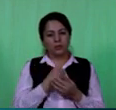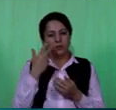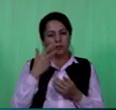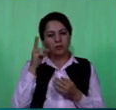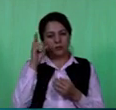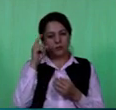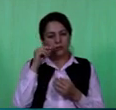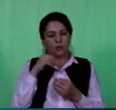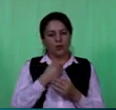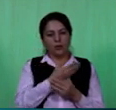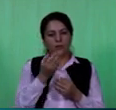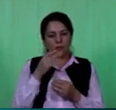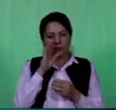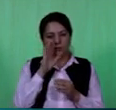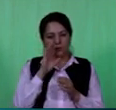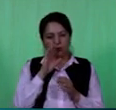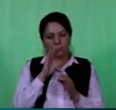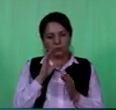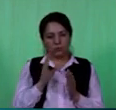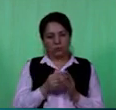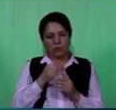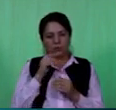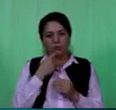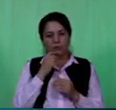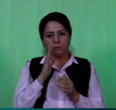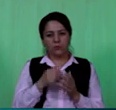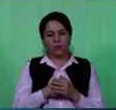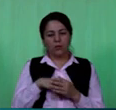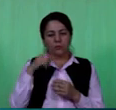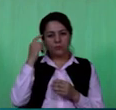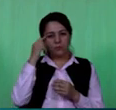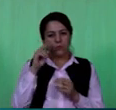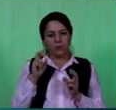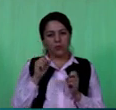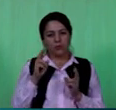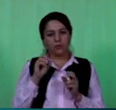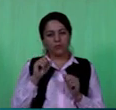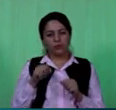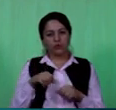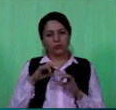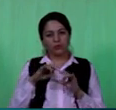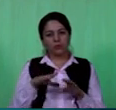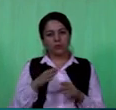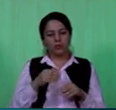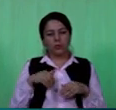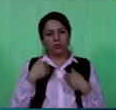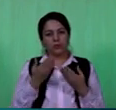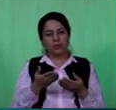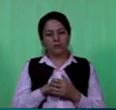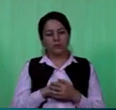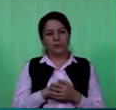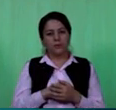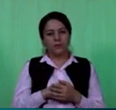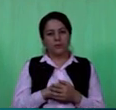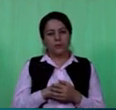число мы с вами не сможем подумали как мы можем решить данную задачу